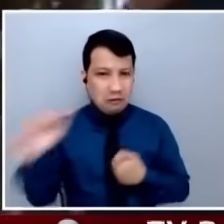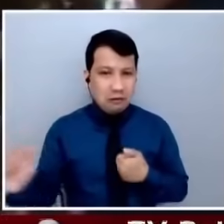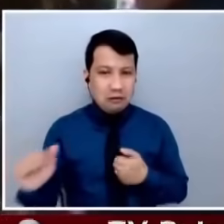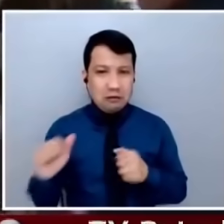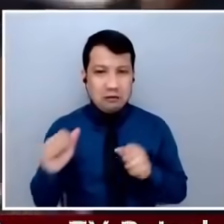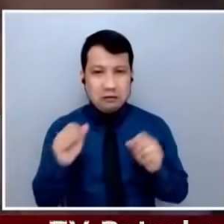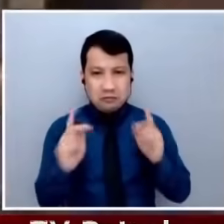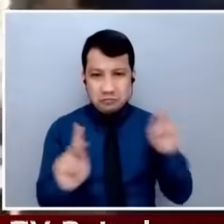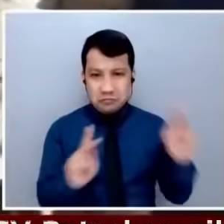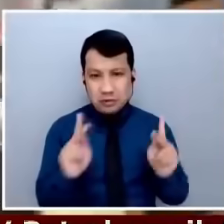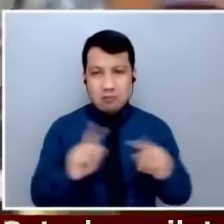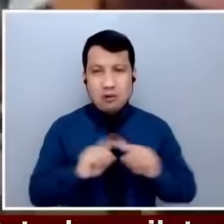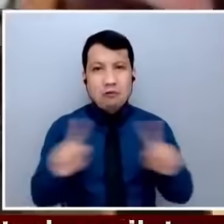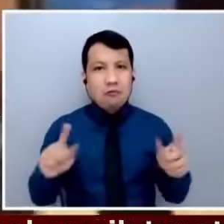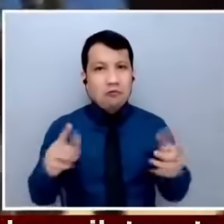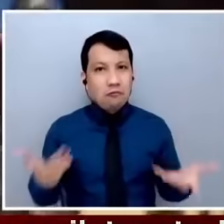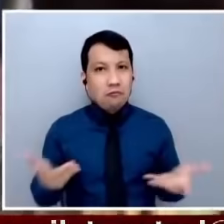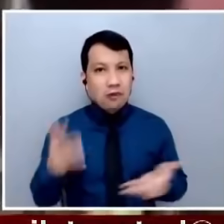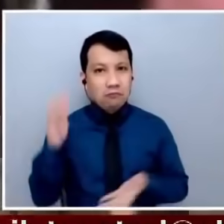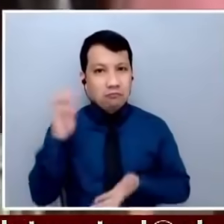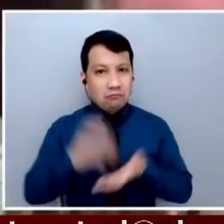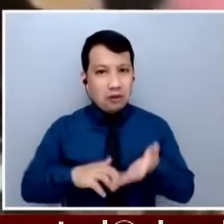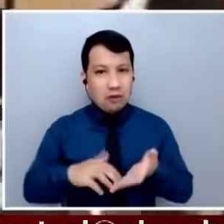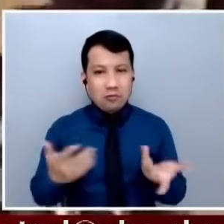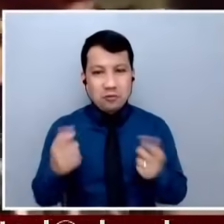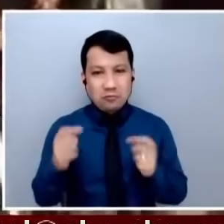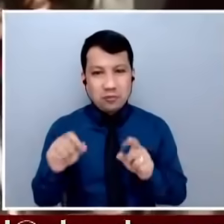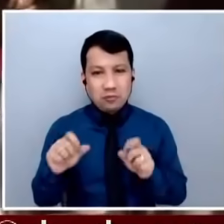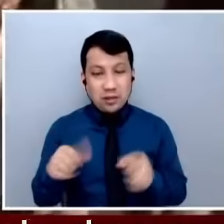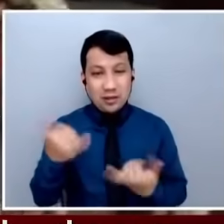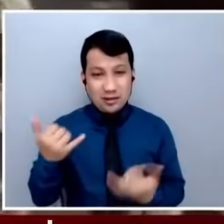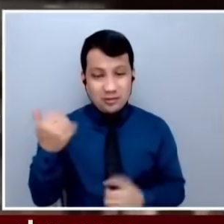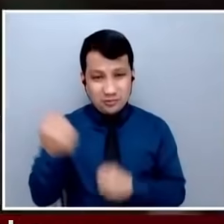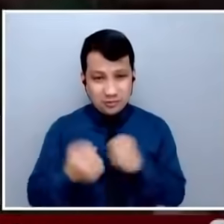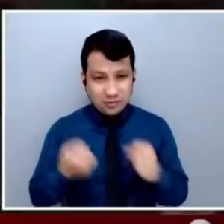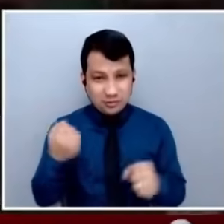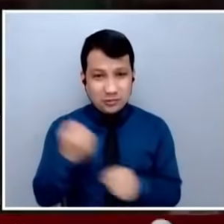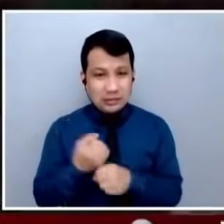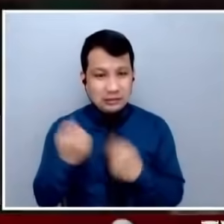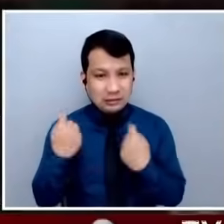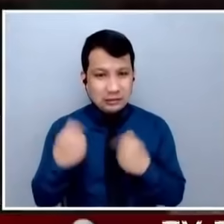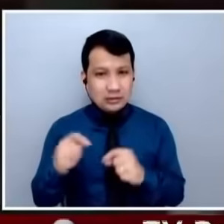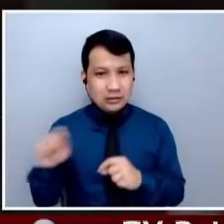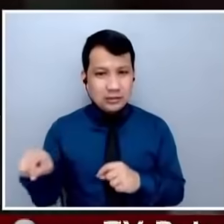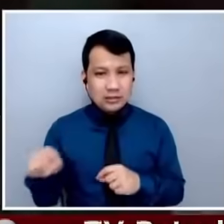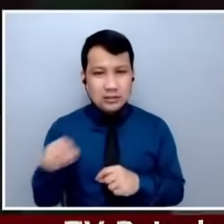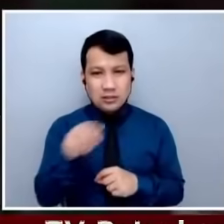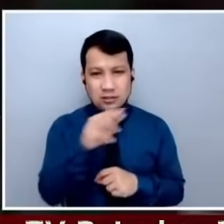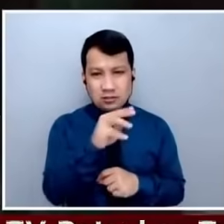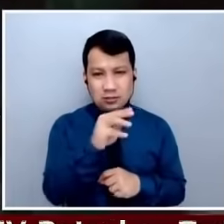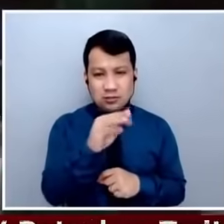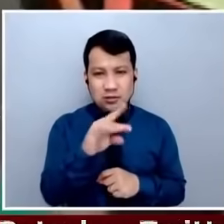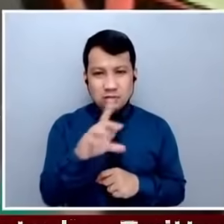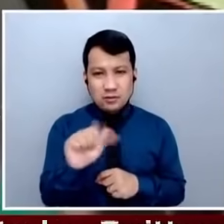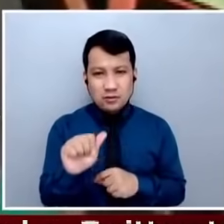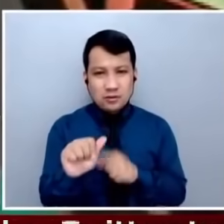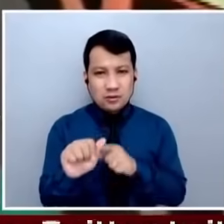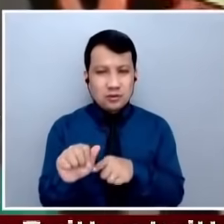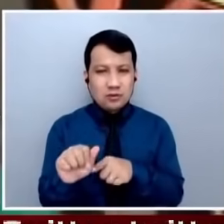mamimili, kaya wala ring benta. Ngayong taon, gusto ulit subukan niya ni Abalos, kaya panawagan niya sa mga